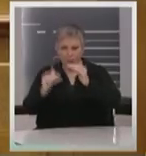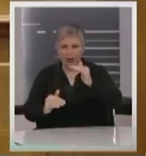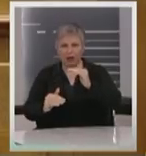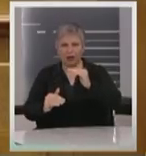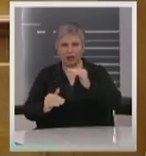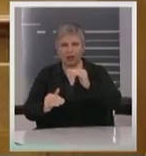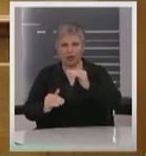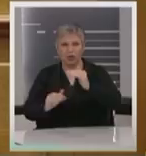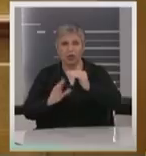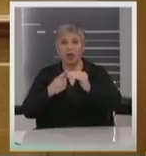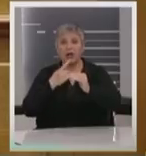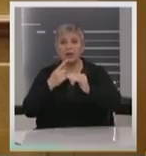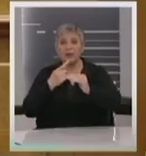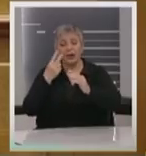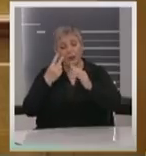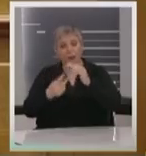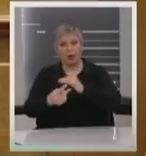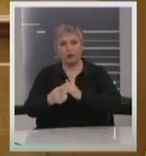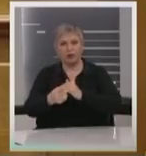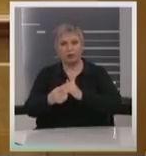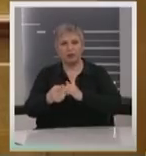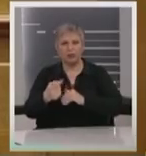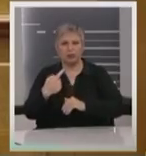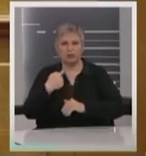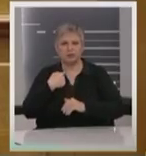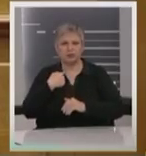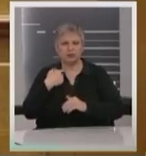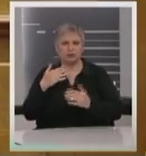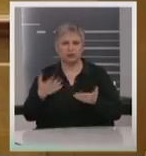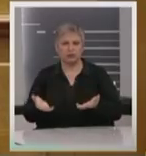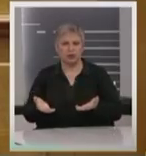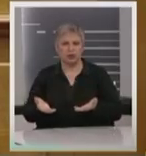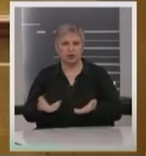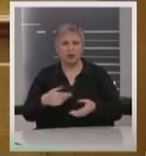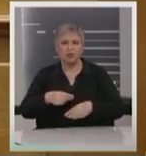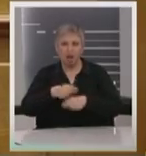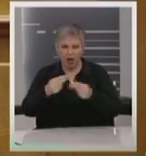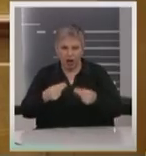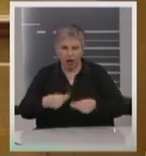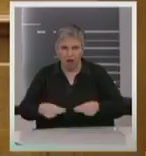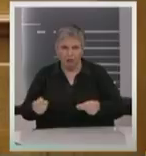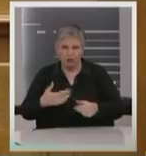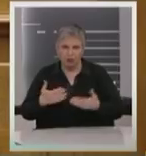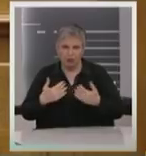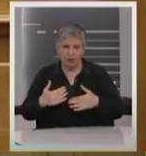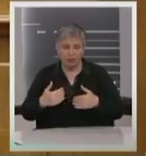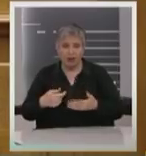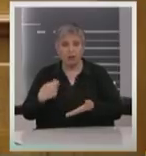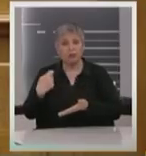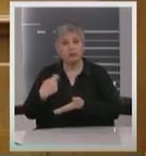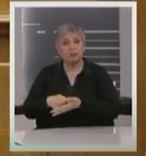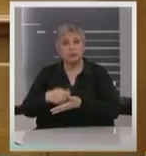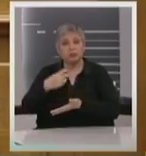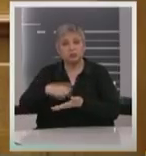προβλέψεις. Καμία λοιπόν υπεραπόδοση της οικονομίας δεν υπάρχει. Υπερφορολόγηση ναι,